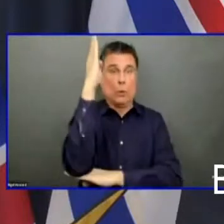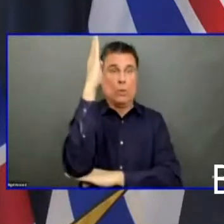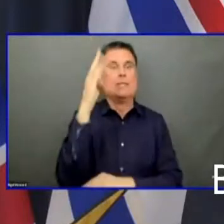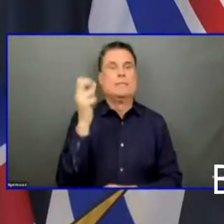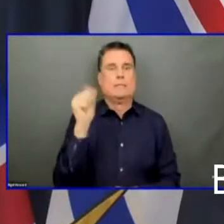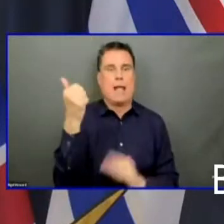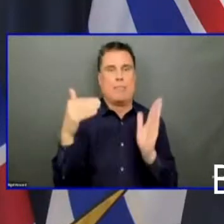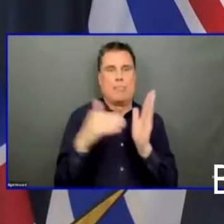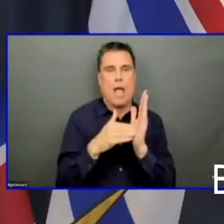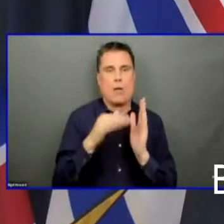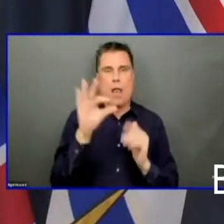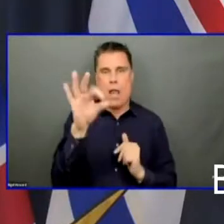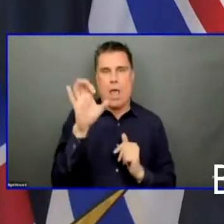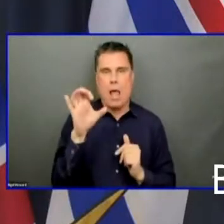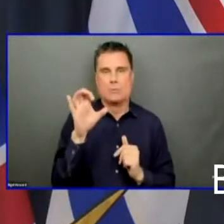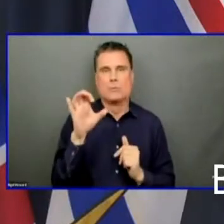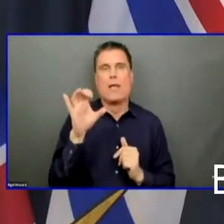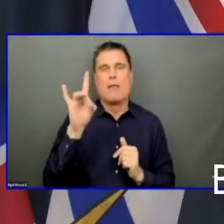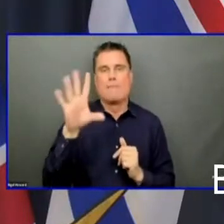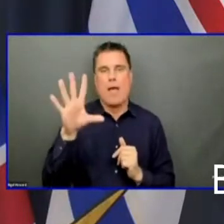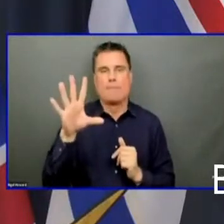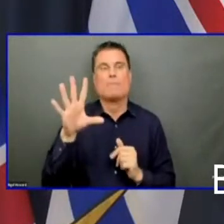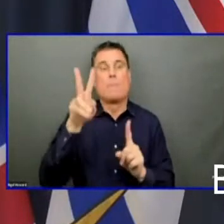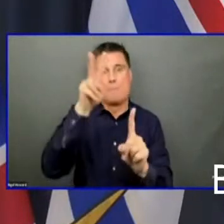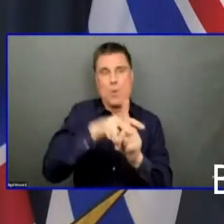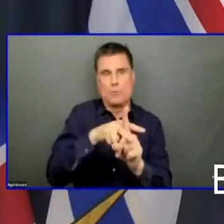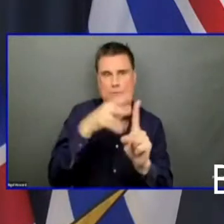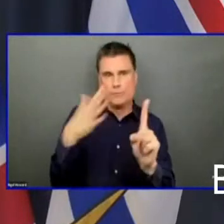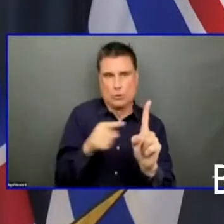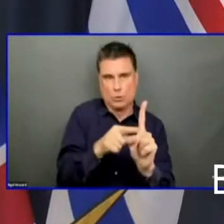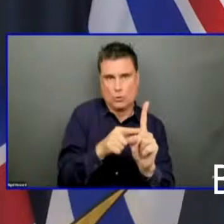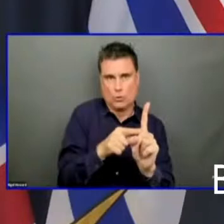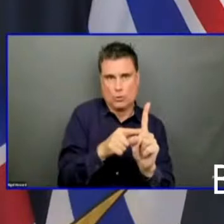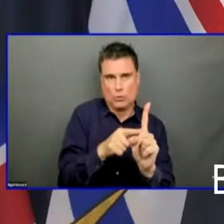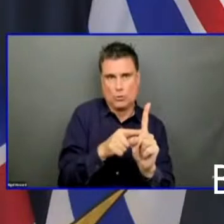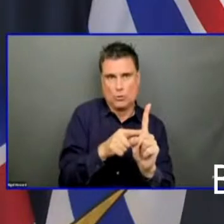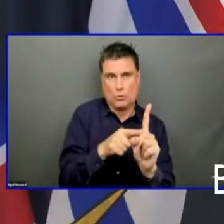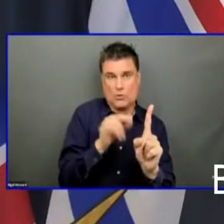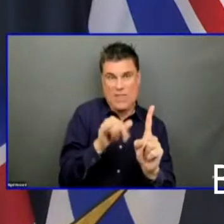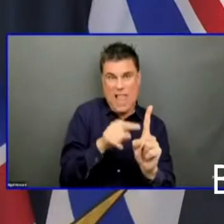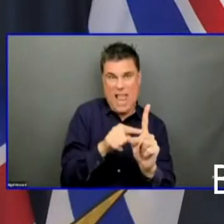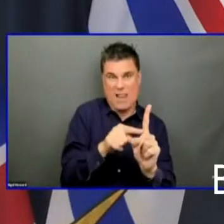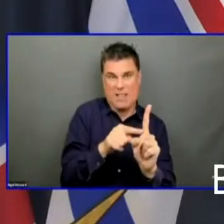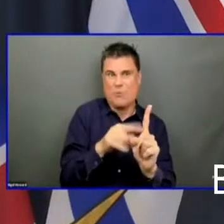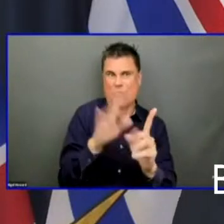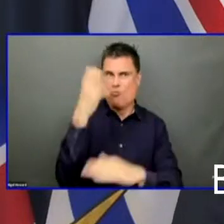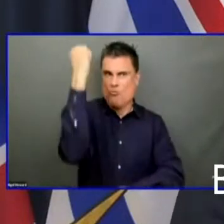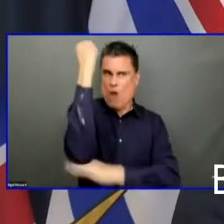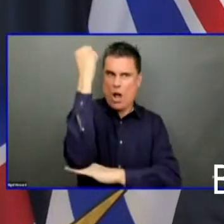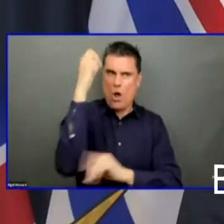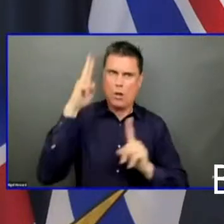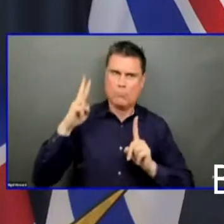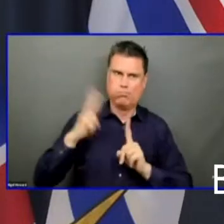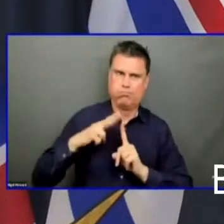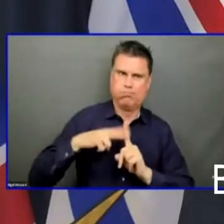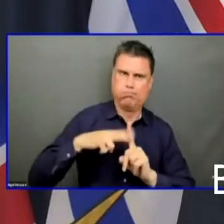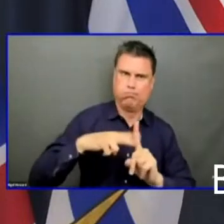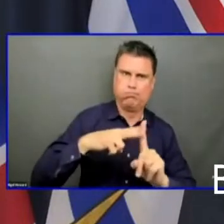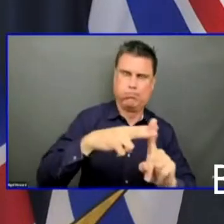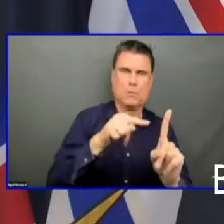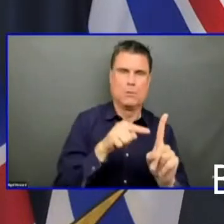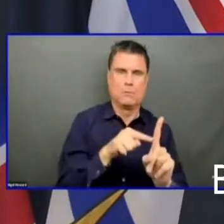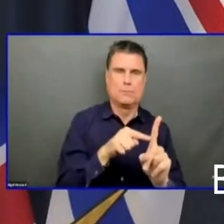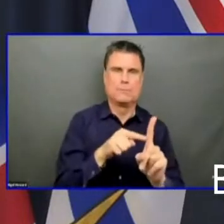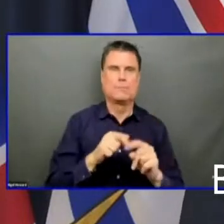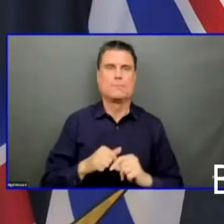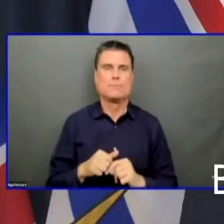她说，老太太说，我宁可等到下礼拜88岁的老公这个年龄段开放预约了，我和